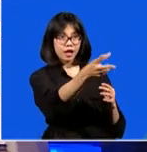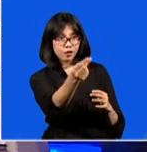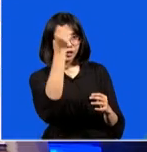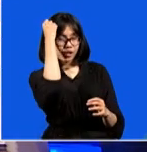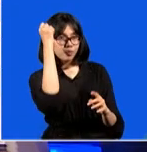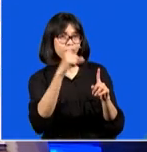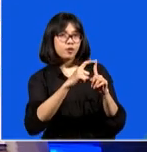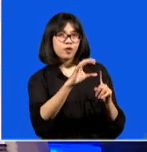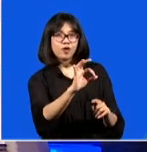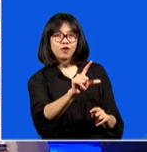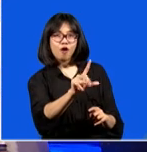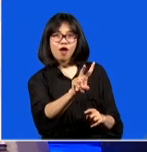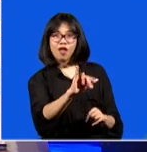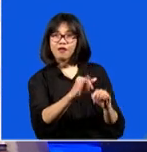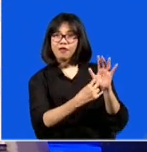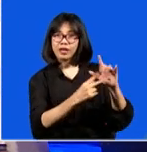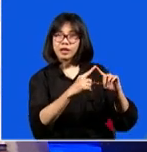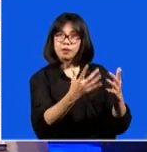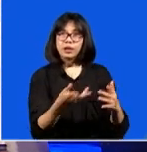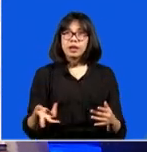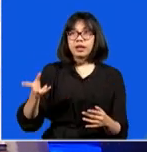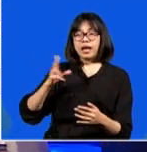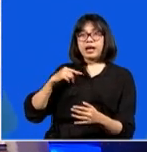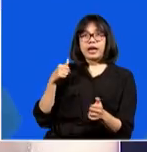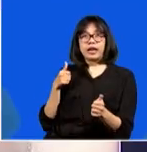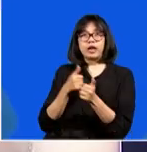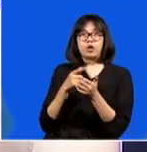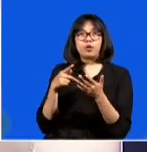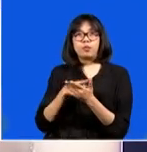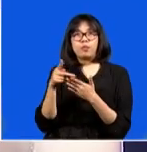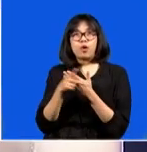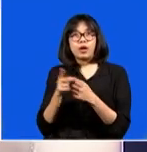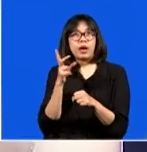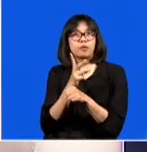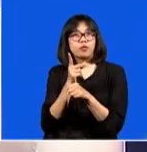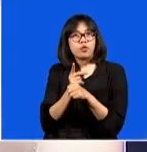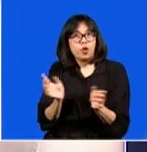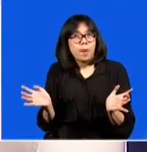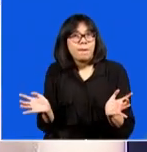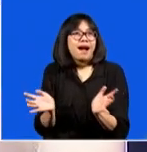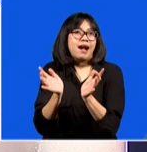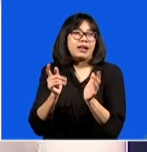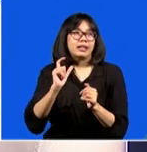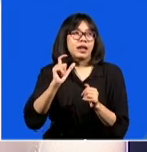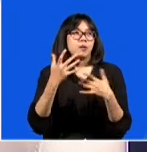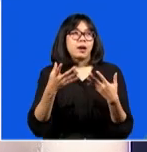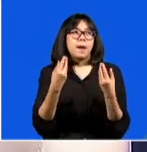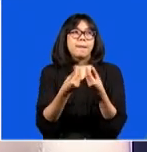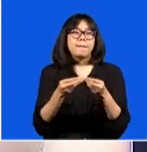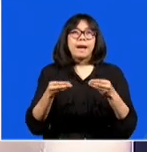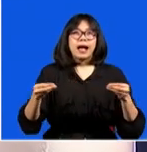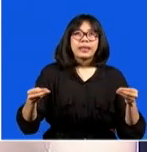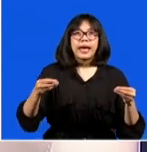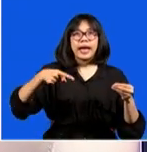pengalaman saya setelah mengikuti program pendidikan guru penggerak di situ ada satu materi yaitu pembelajaran perdiferensiasi